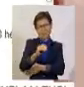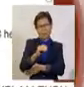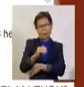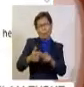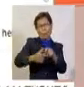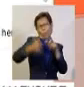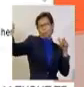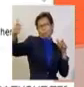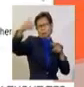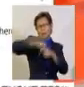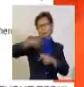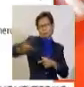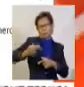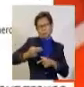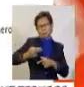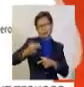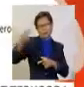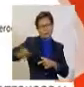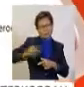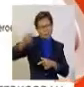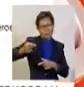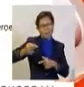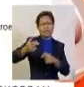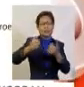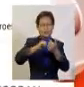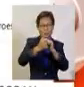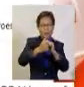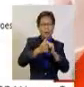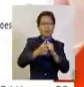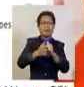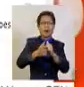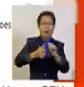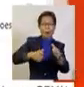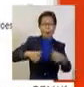terbesar dalam sejarah sukan permotoran negara.